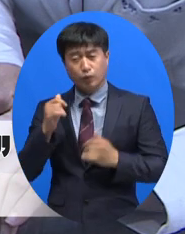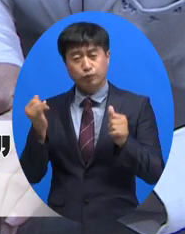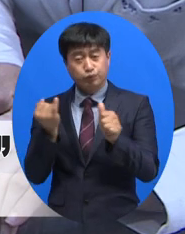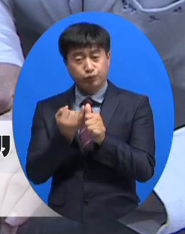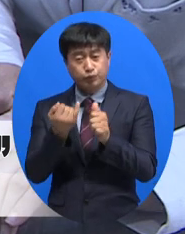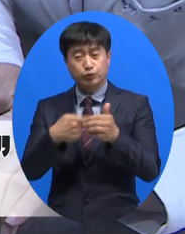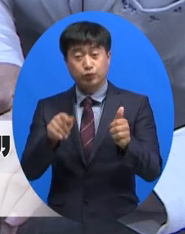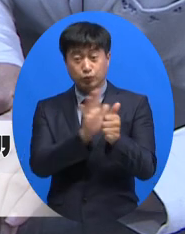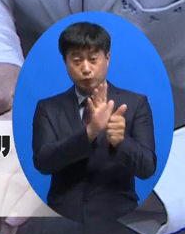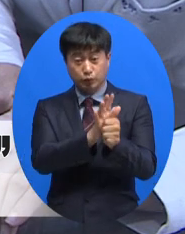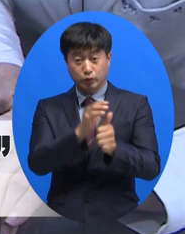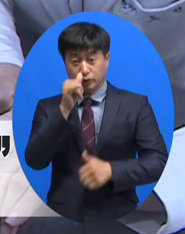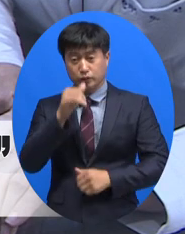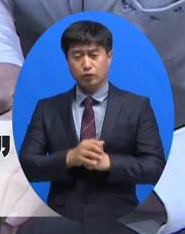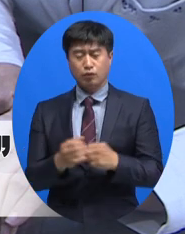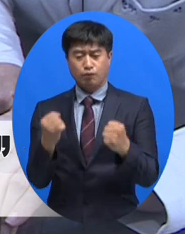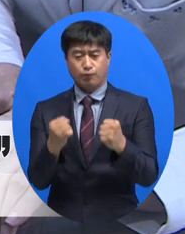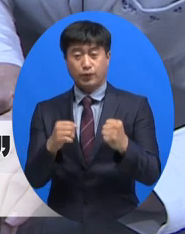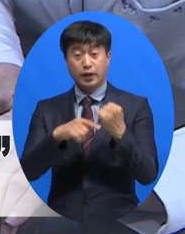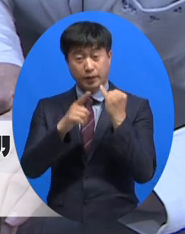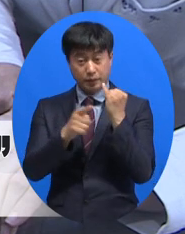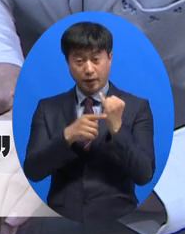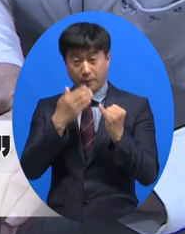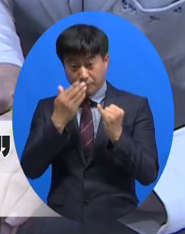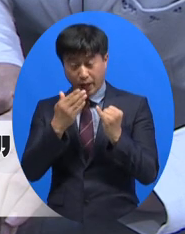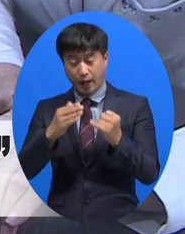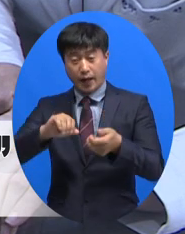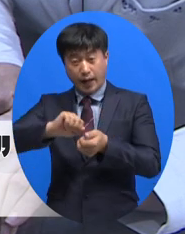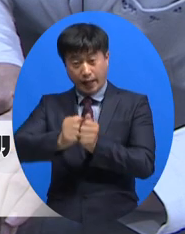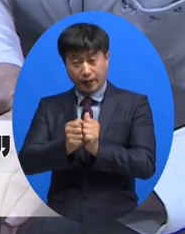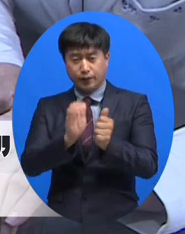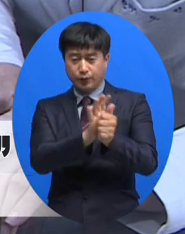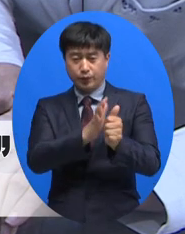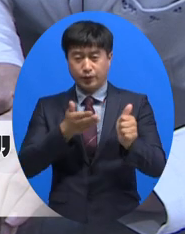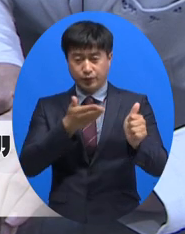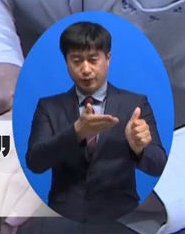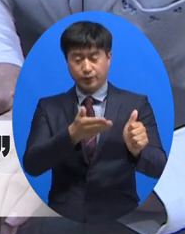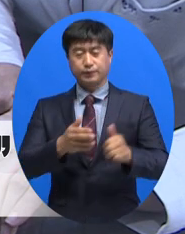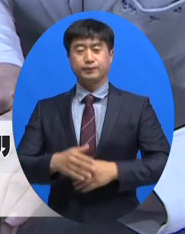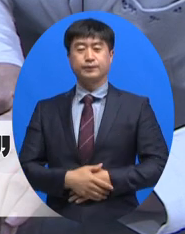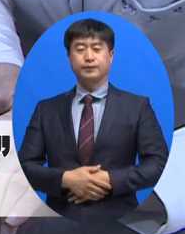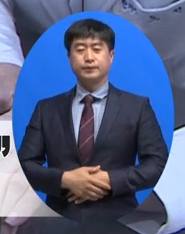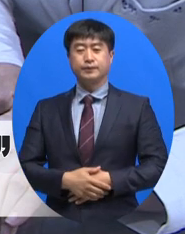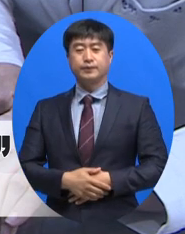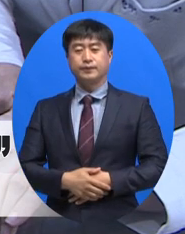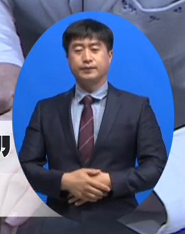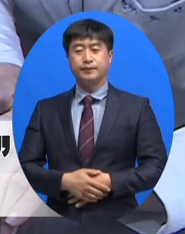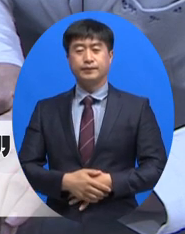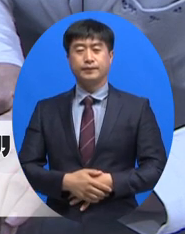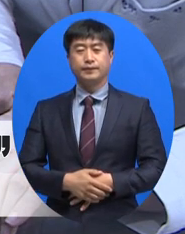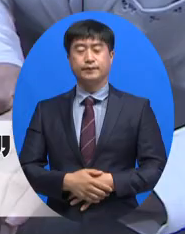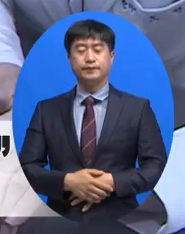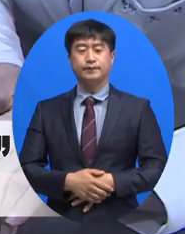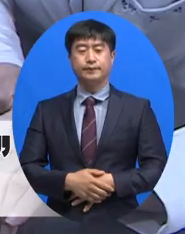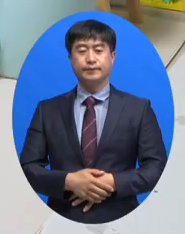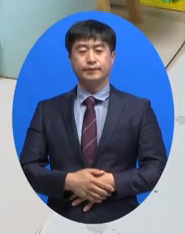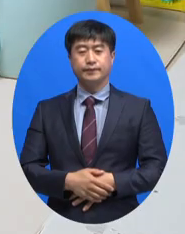한 지원책이 있습니다. 건강하게 임신할 수 있도록 한의학으로 도와주는 건데요. 최창순 기자가 취재했습니다.